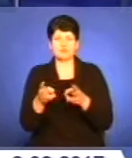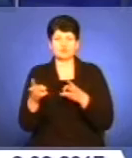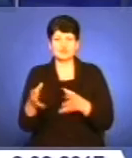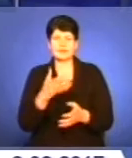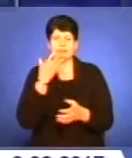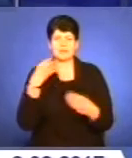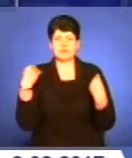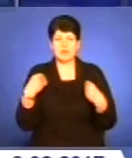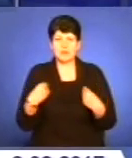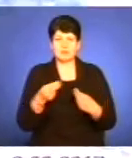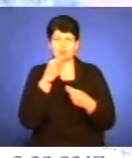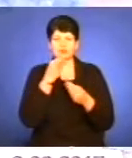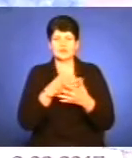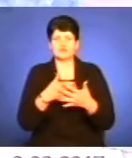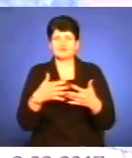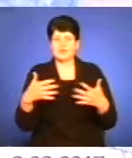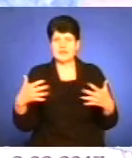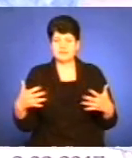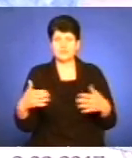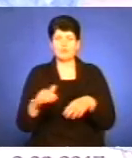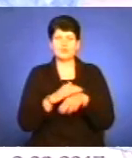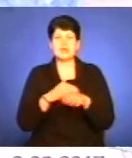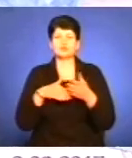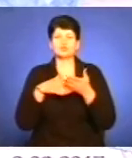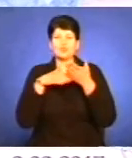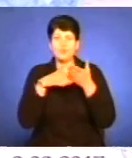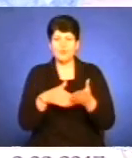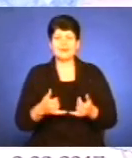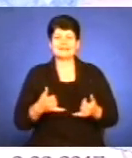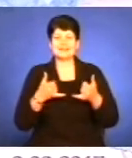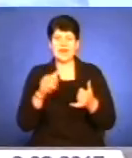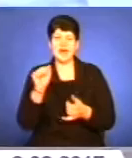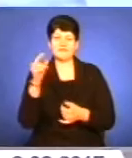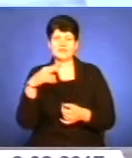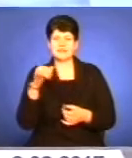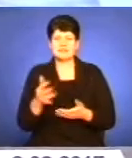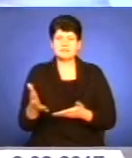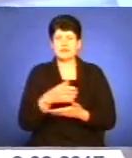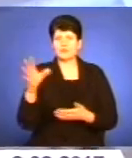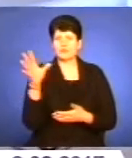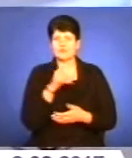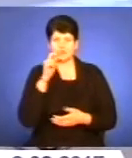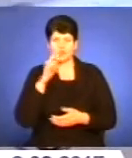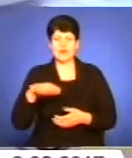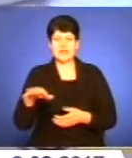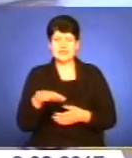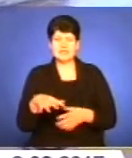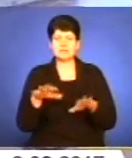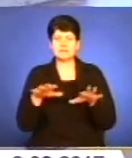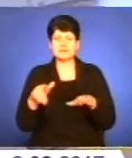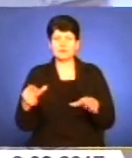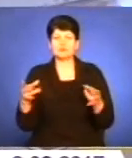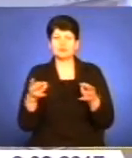та продукти харчування. Гуманітарну допомогу для Авдіївки збирають по всій Україні. Місцеві жителі